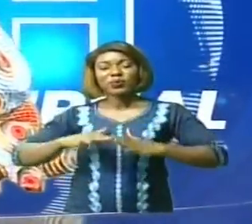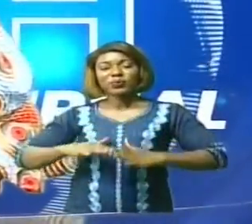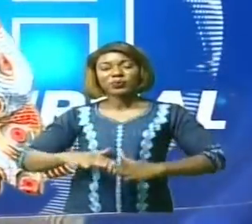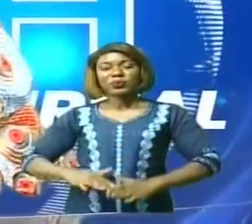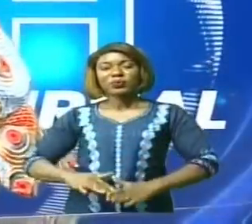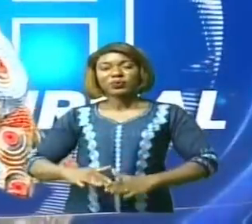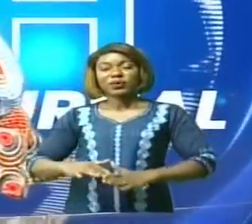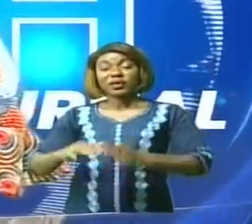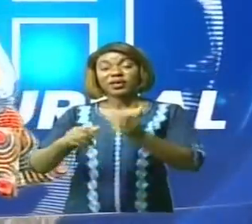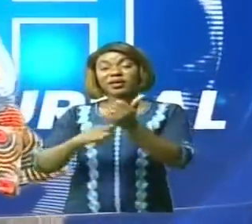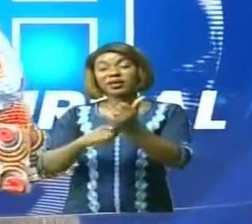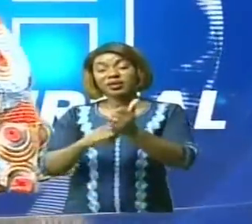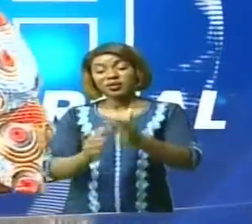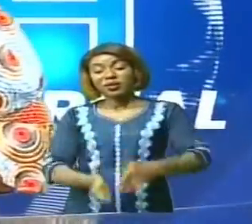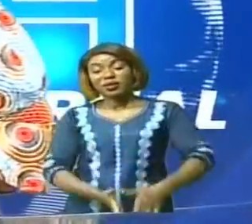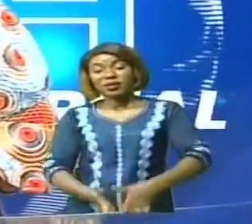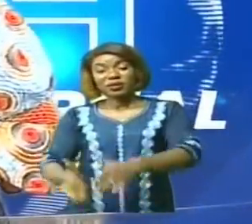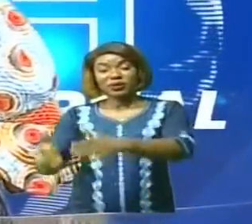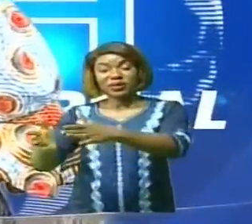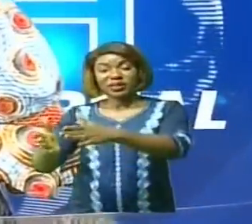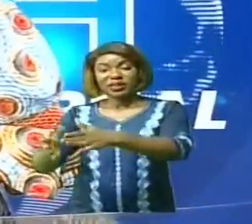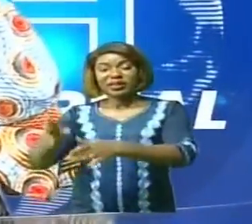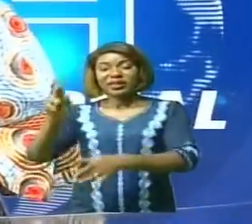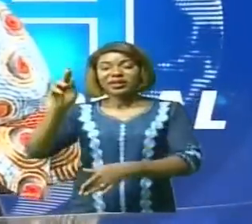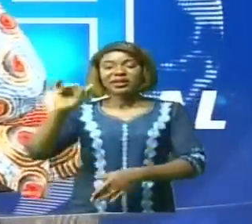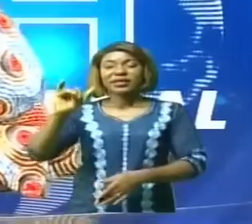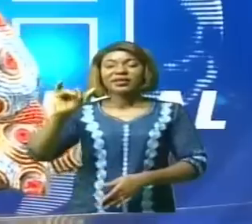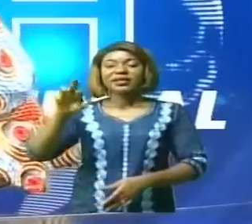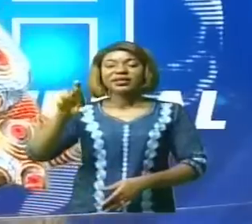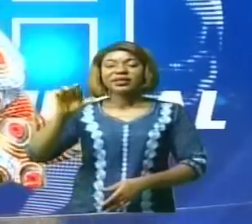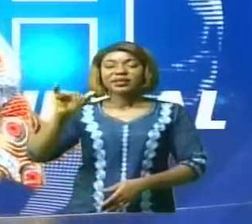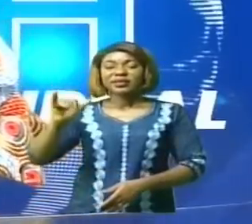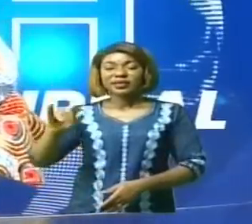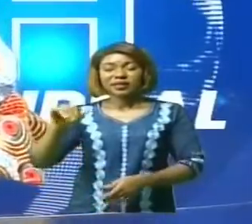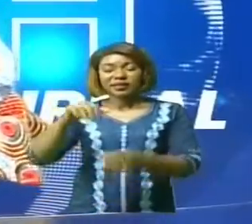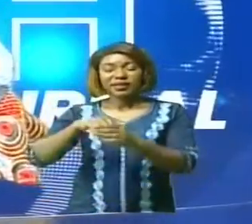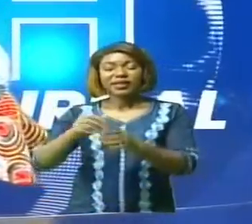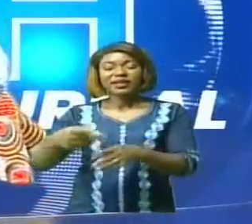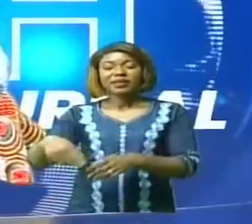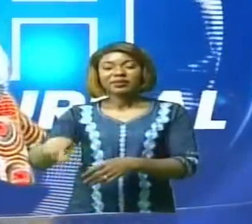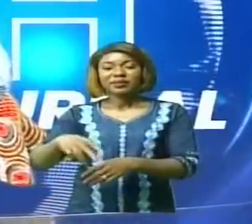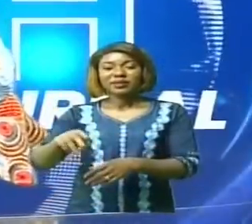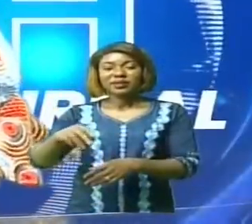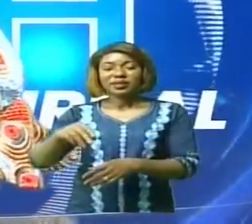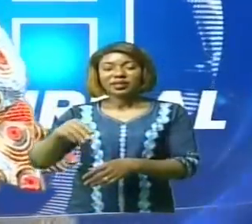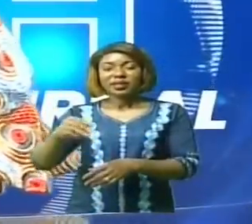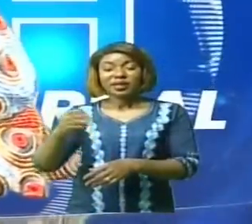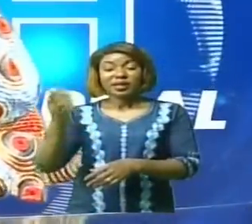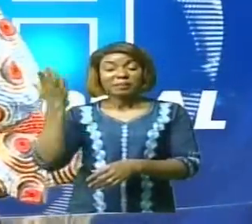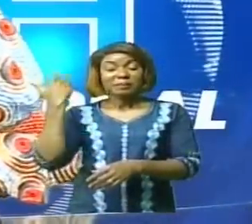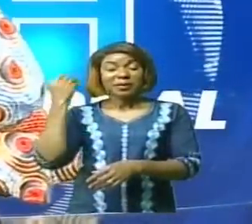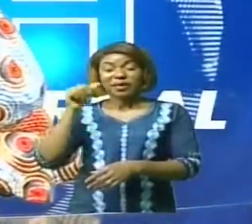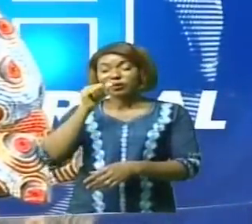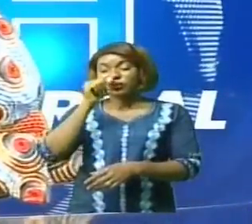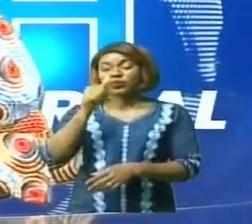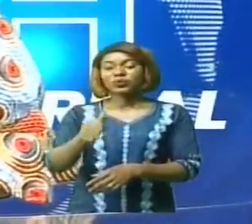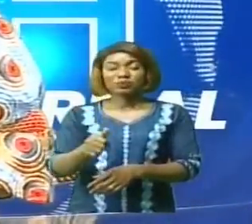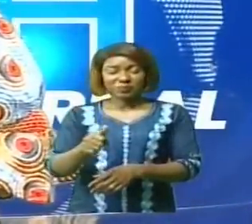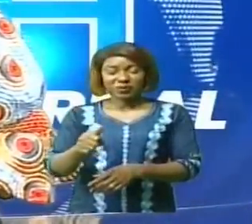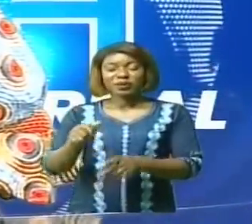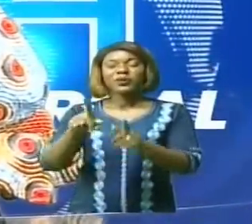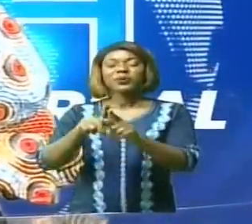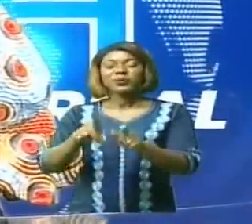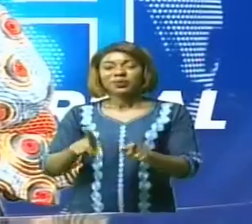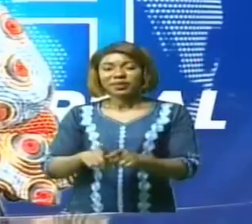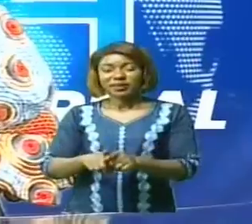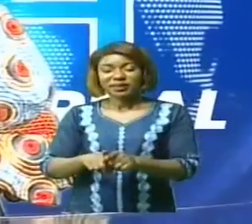usagers du tronçon routier Kiri-Losofi dans la province de Maïndombé. La direction provinciale de l'office